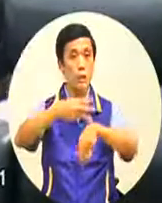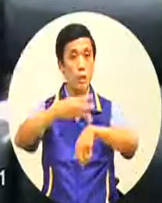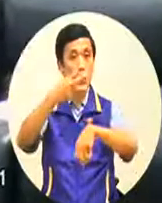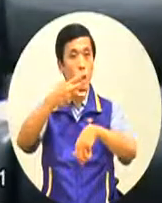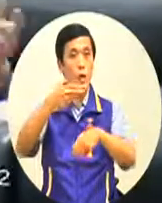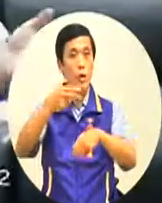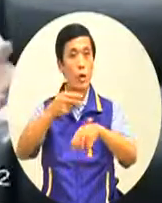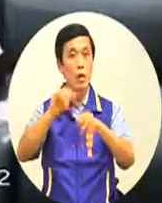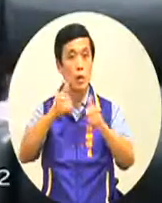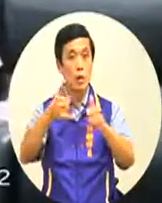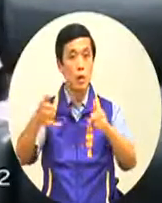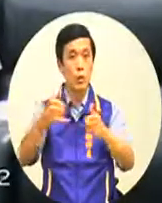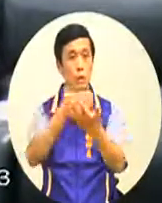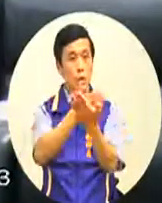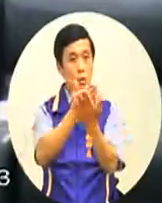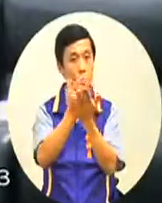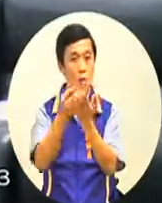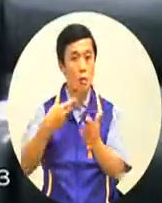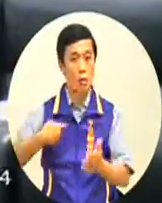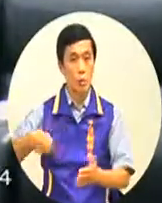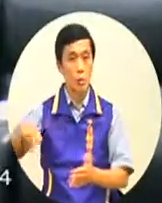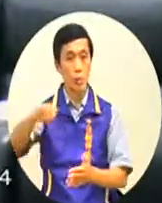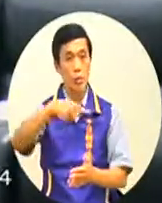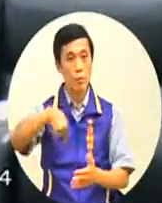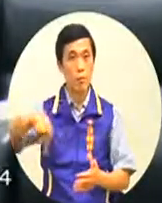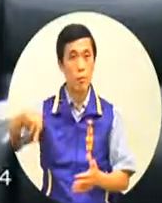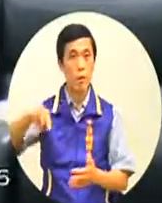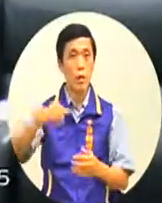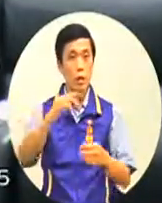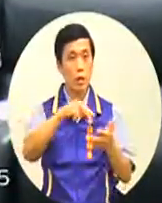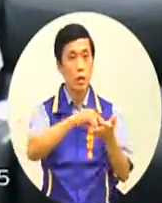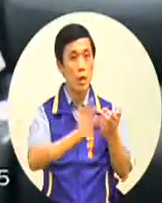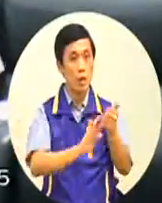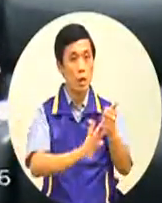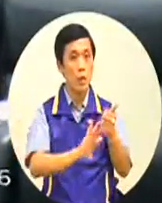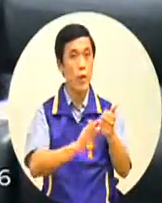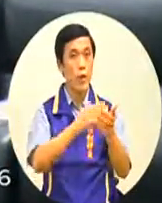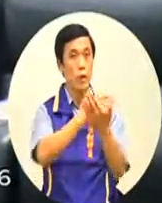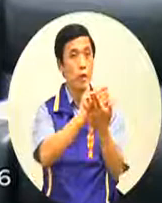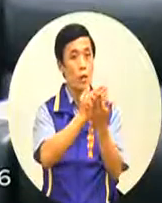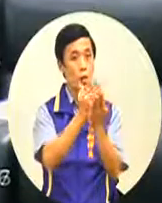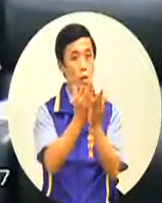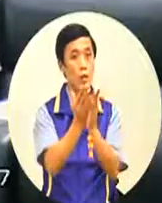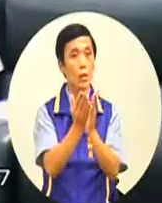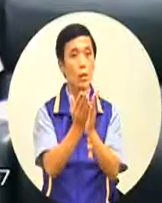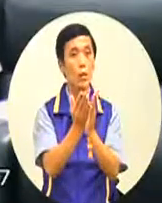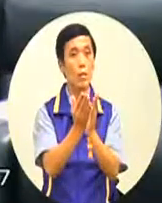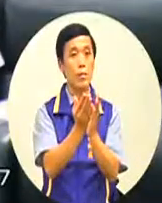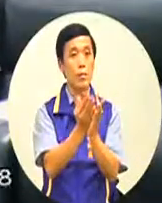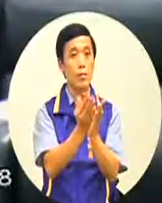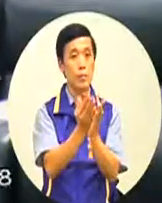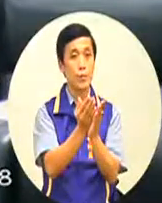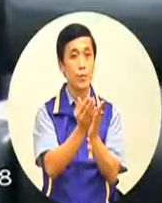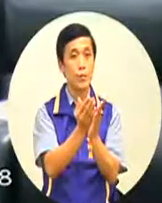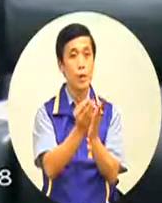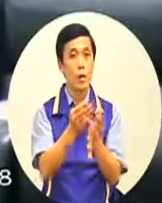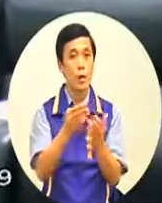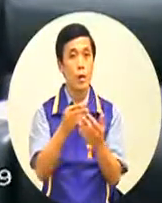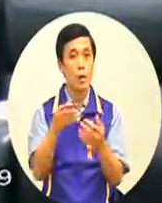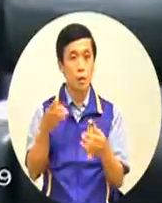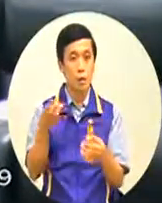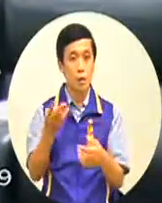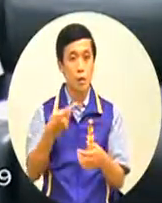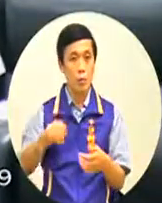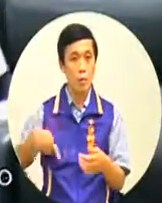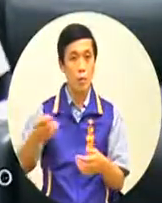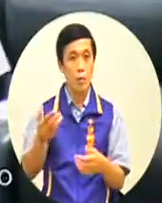员、李雅静议员、黄少廷议员，还有黄昭顺立委、陈宜明立委、陈翠兰议员、曾丽燕议员等等，我